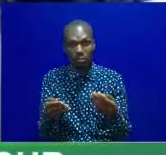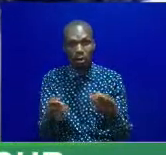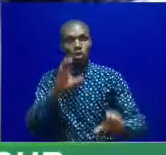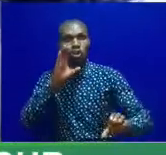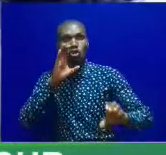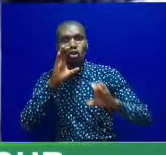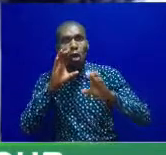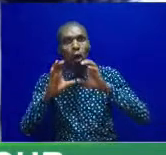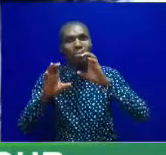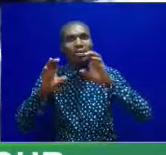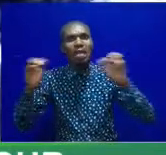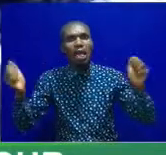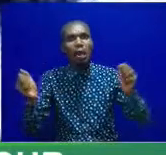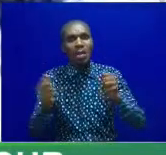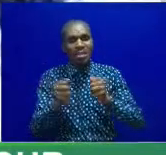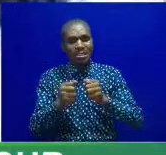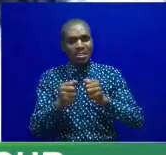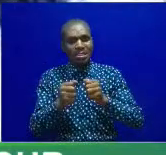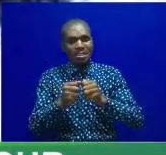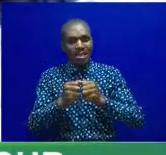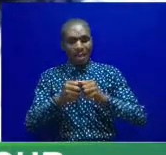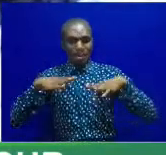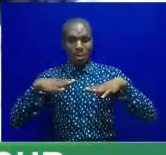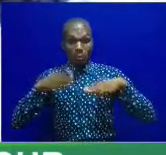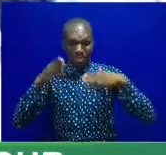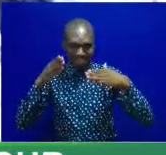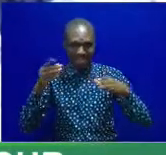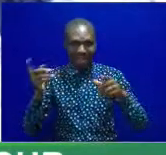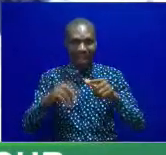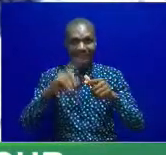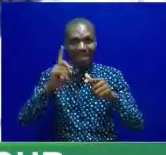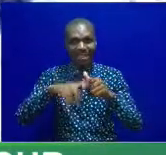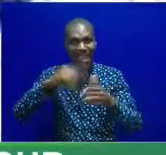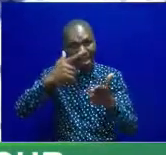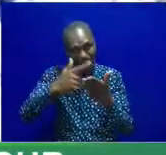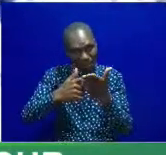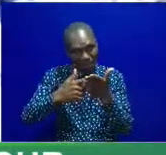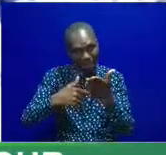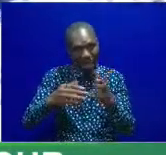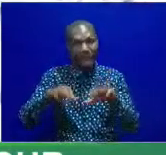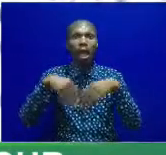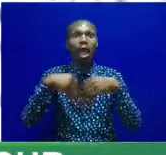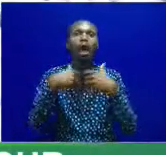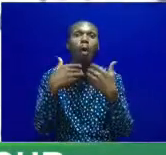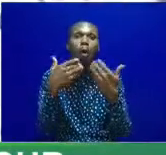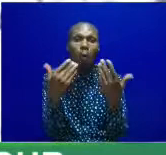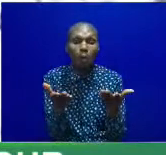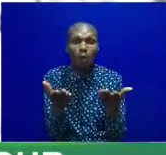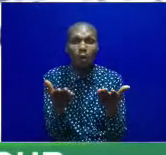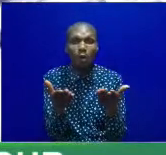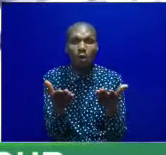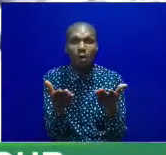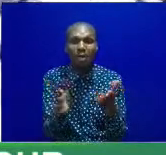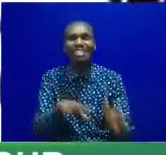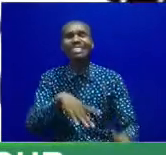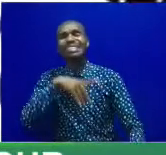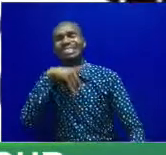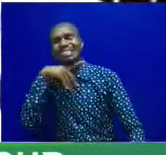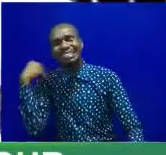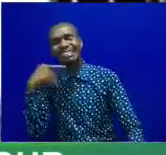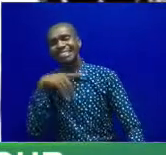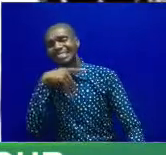kuongea na wananchi hapa na kupata vidokezo hasa kuhusu mauaji ambayo kwa